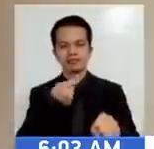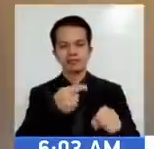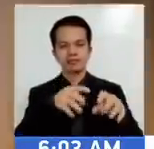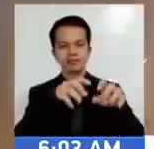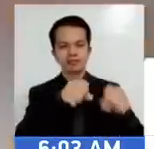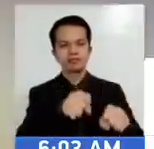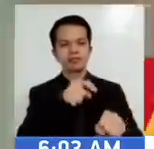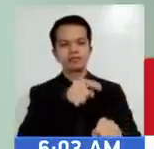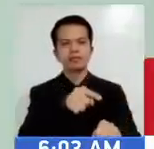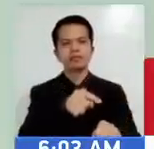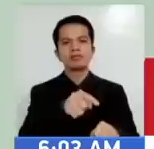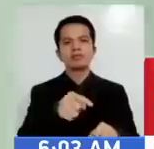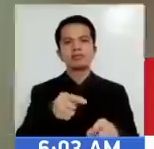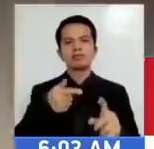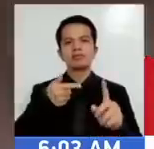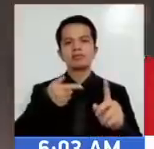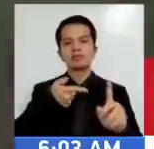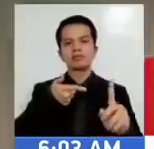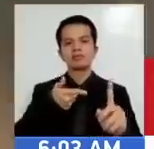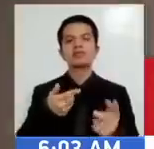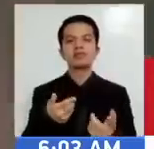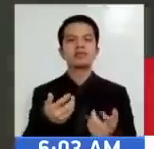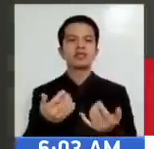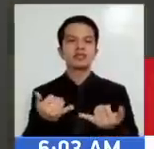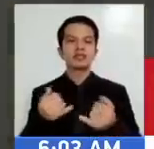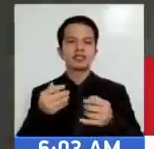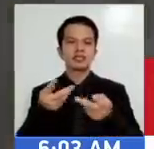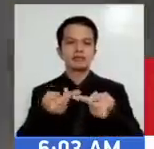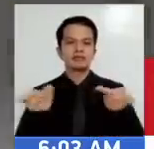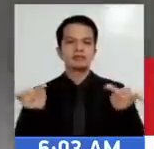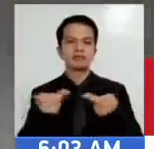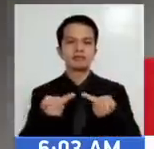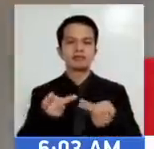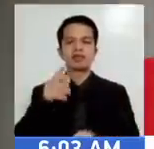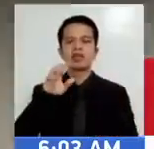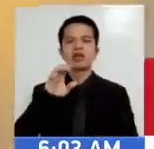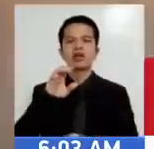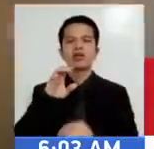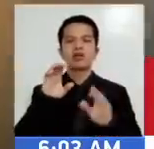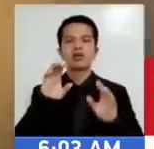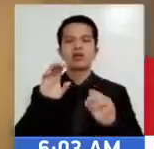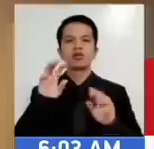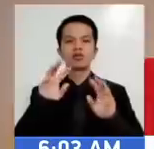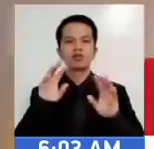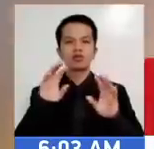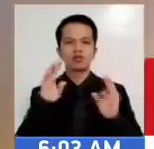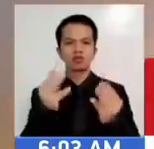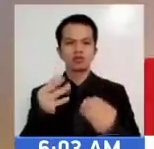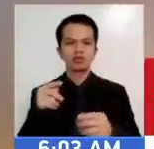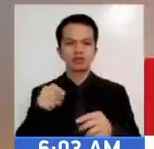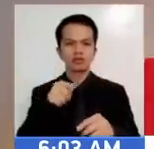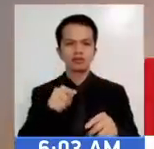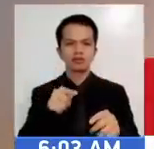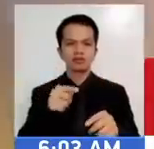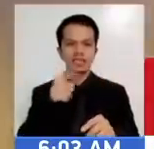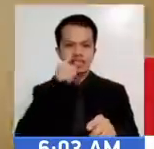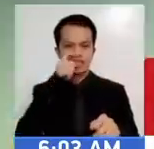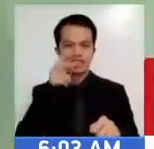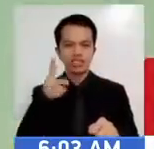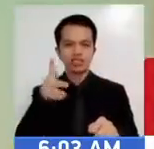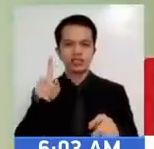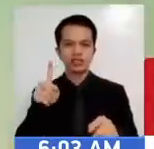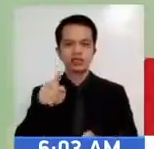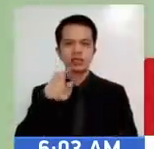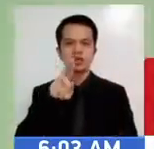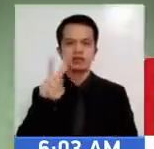Sa kanyang bahay sa Barangay Commonwealth, Quezon City, naresto ng QCPD Station 6, ang 31-anyos na si RV De La Cruz